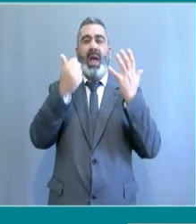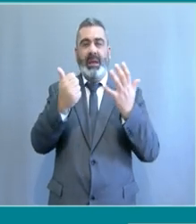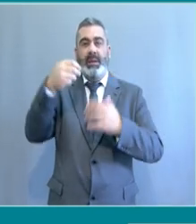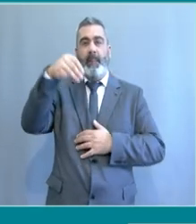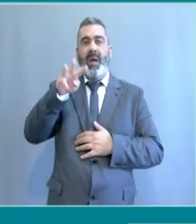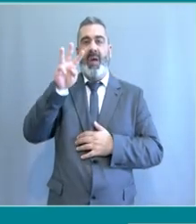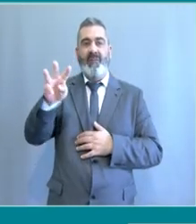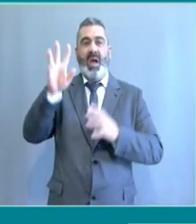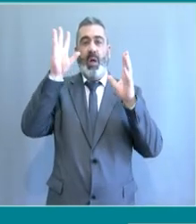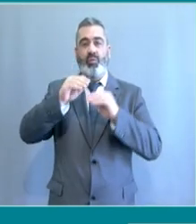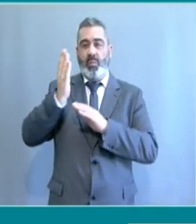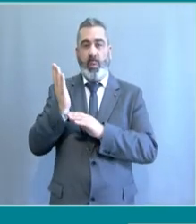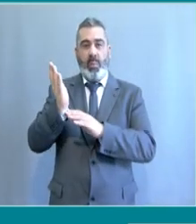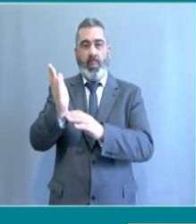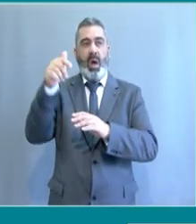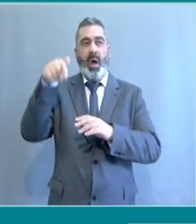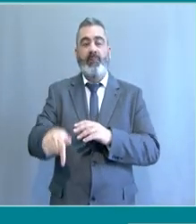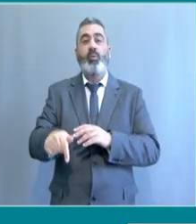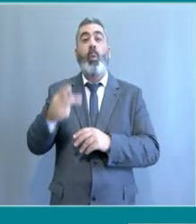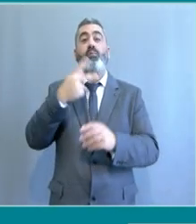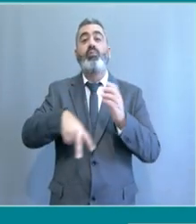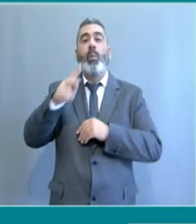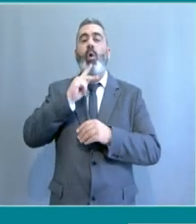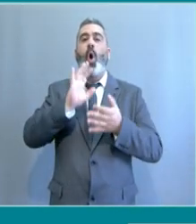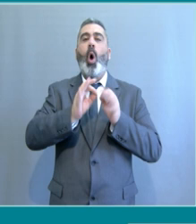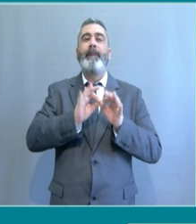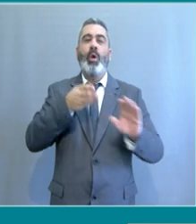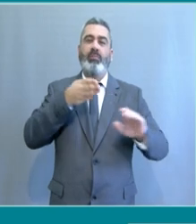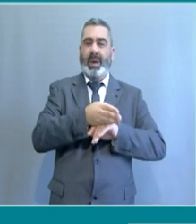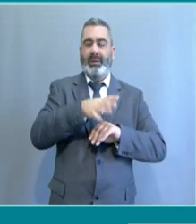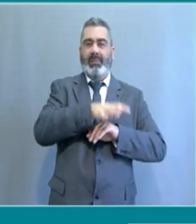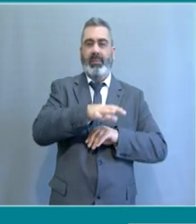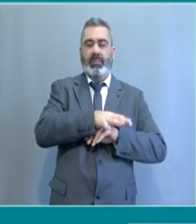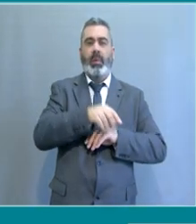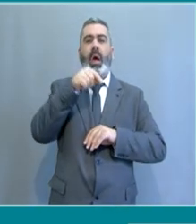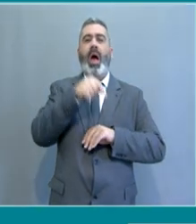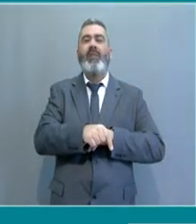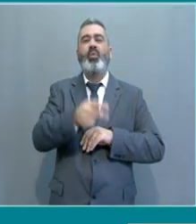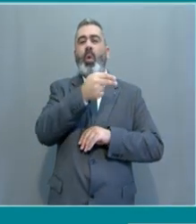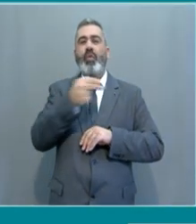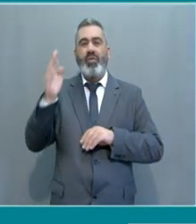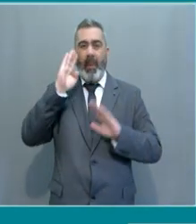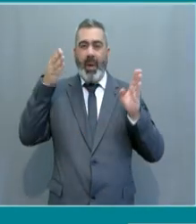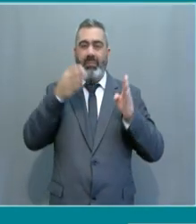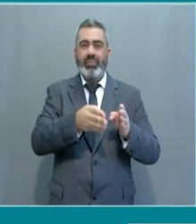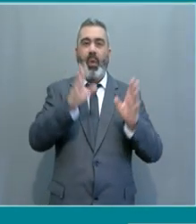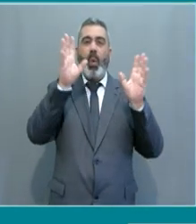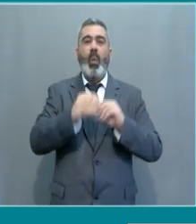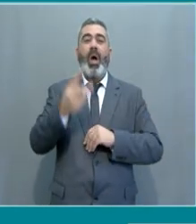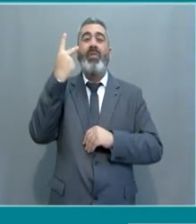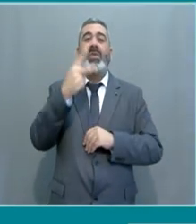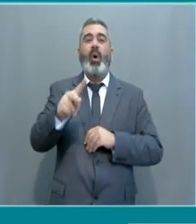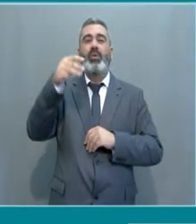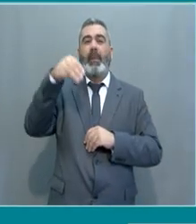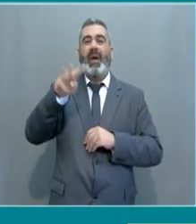ισχύως, κυρίως σε εγκαταστάσεις του ομίλου μας, ένα μικρό χαρτοφυλάκιο 200